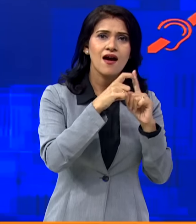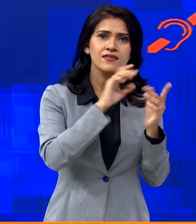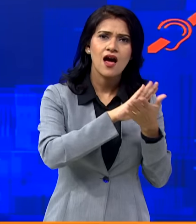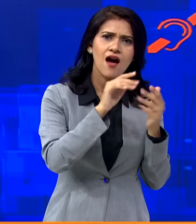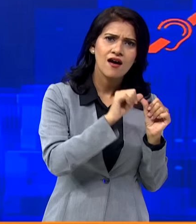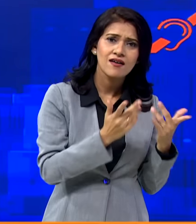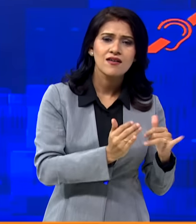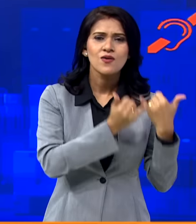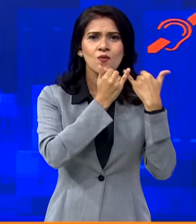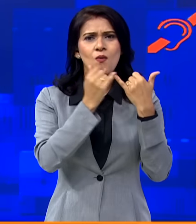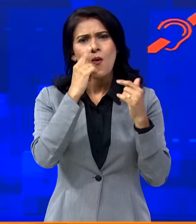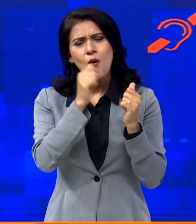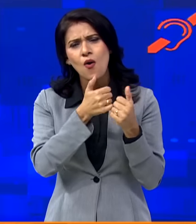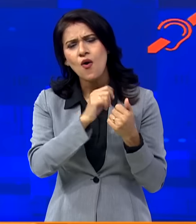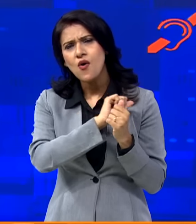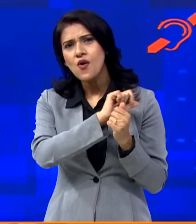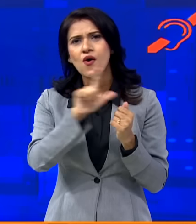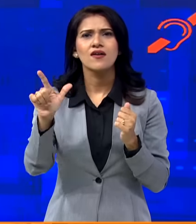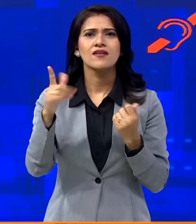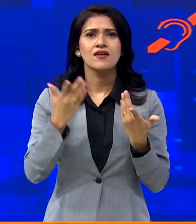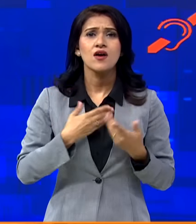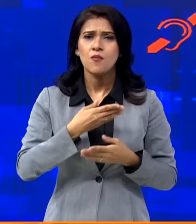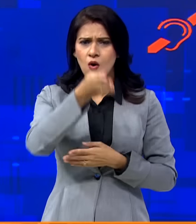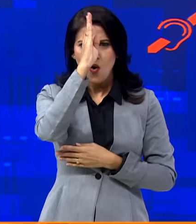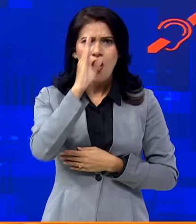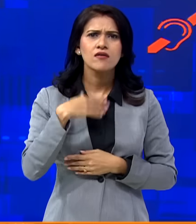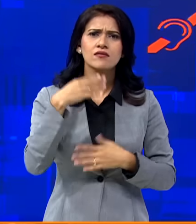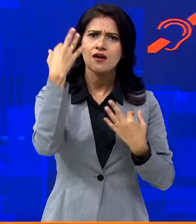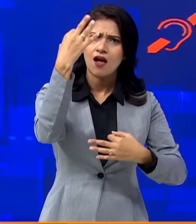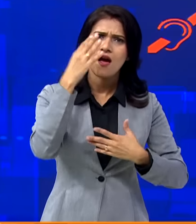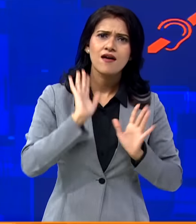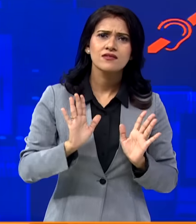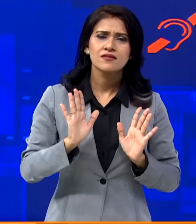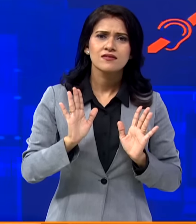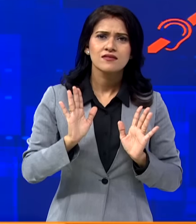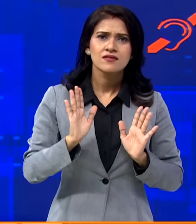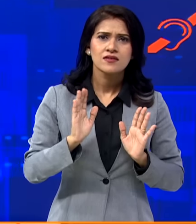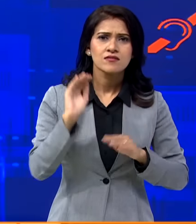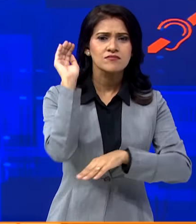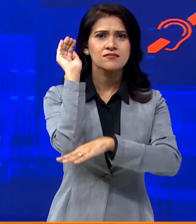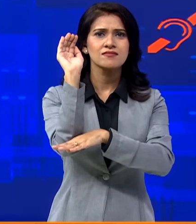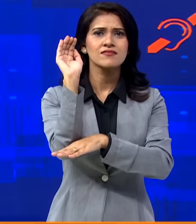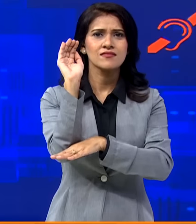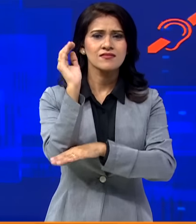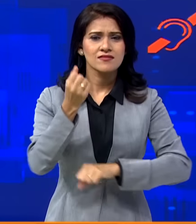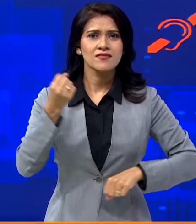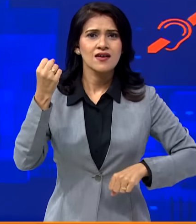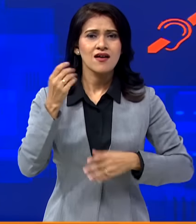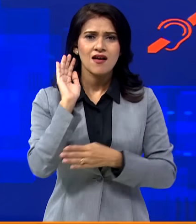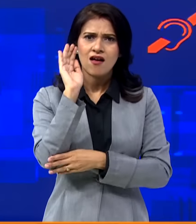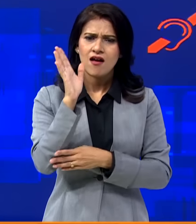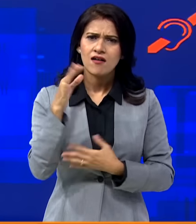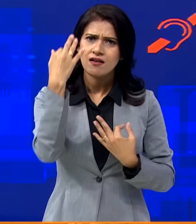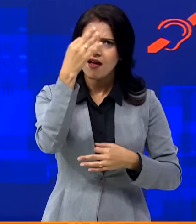नाची ग्वाले नाचे हमारा तो भगवान नाचा और देवाधि देव महादेव को नटराज कहा गया है रजत